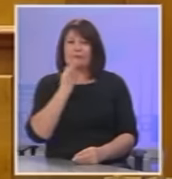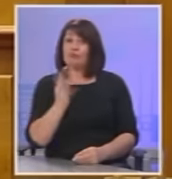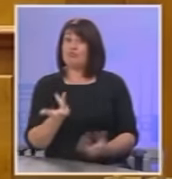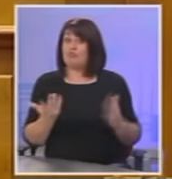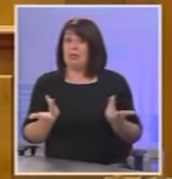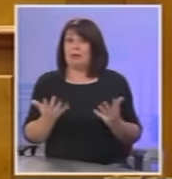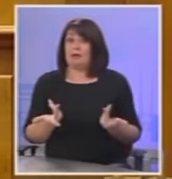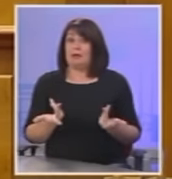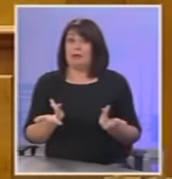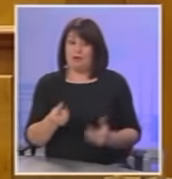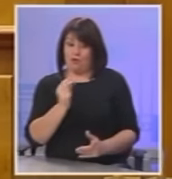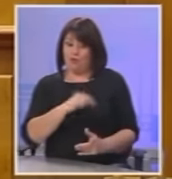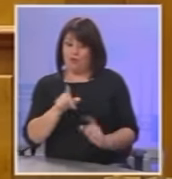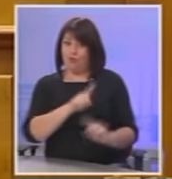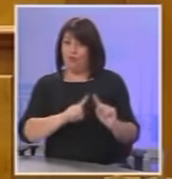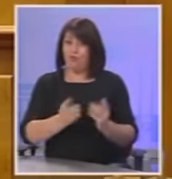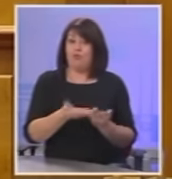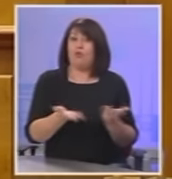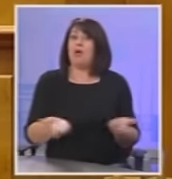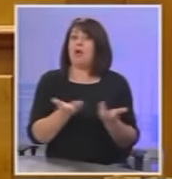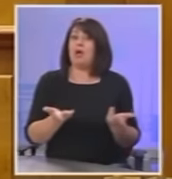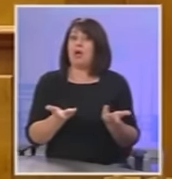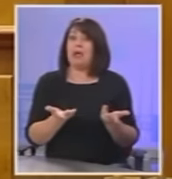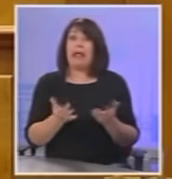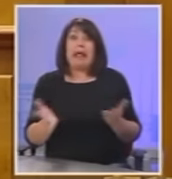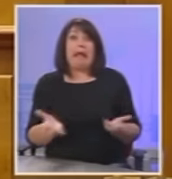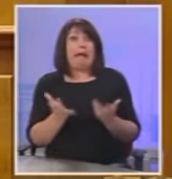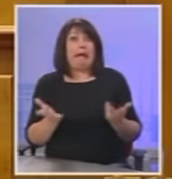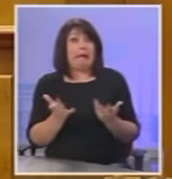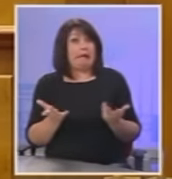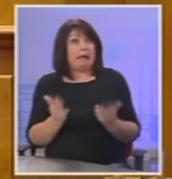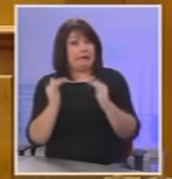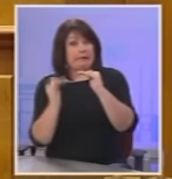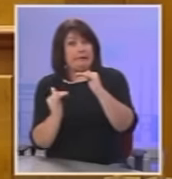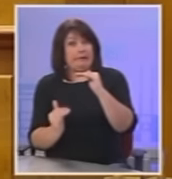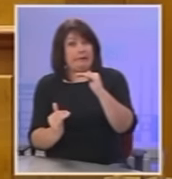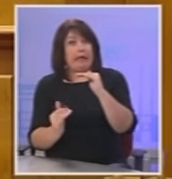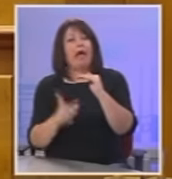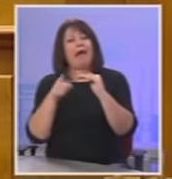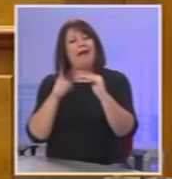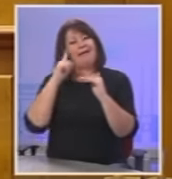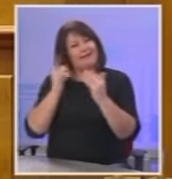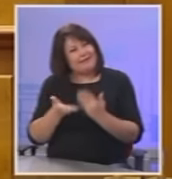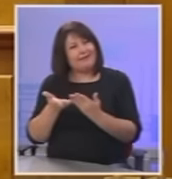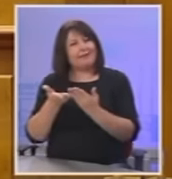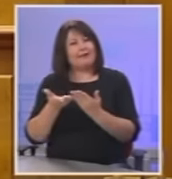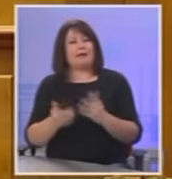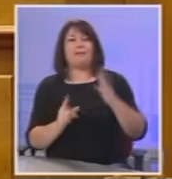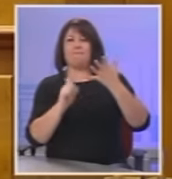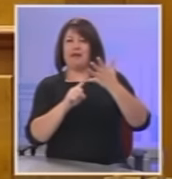άραγε? Ωφελείται κανείς και τα αυξάνεται τόσο πολύ? Είναι κανένας πολύ πιο κάτω από αυτά και τον σκεφτήκατε?